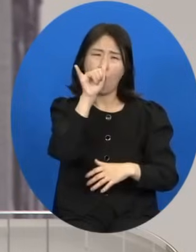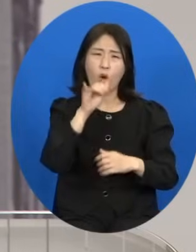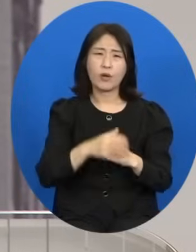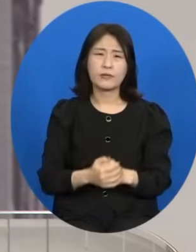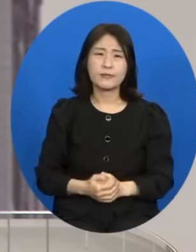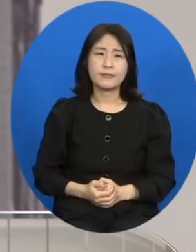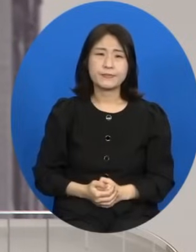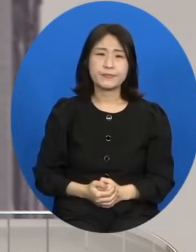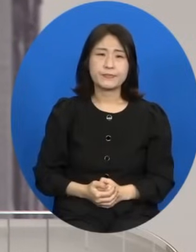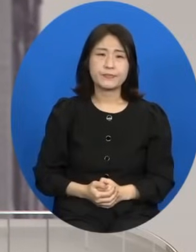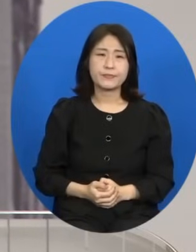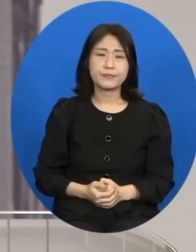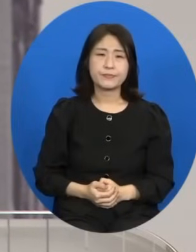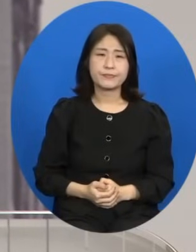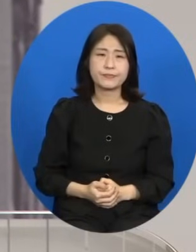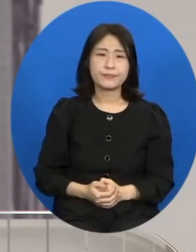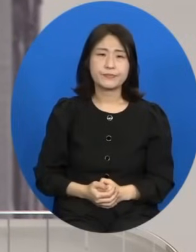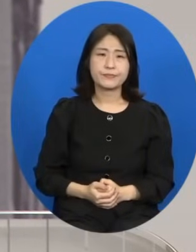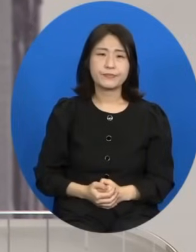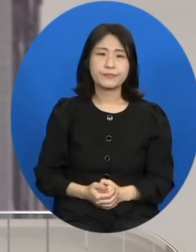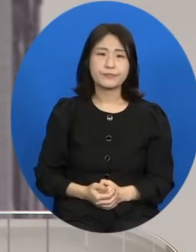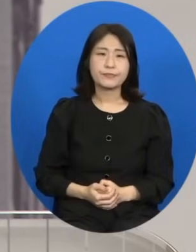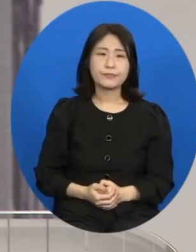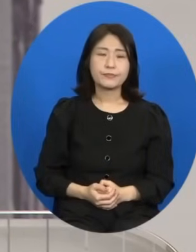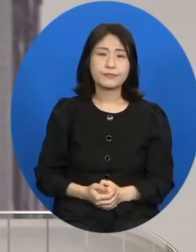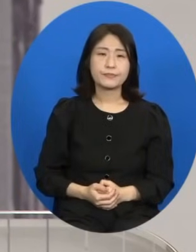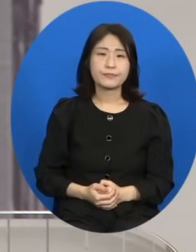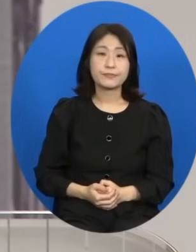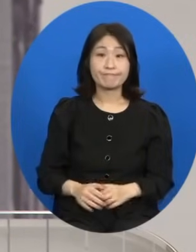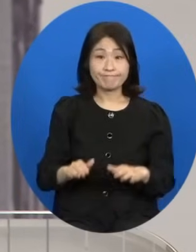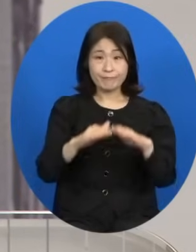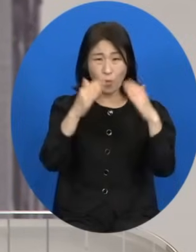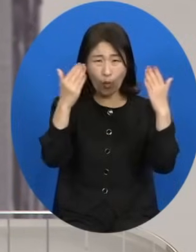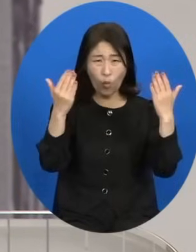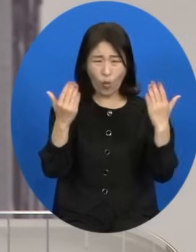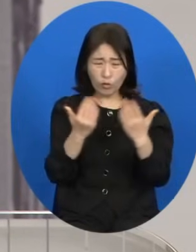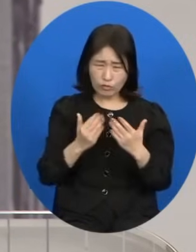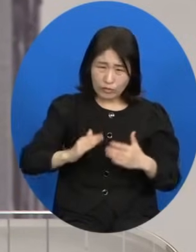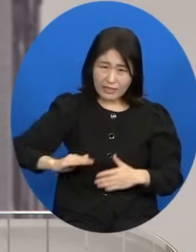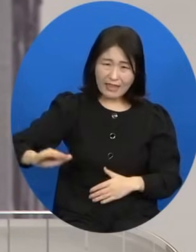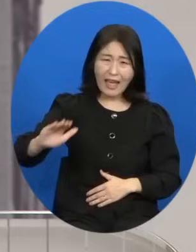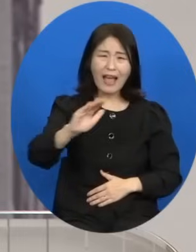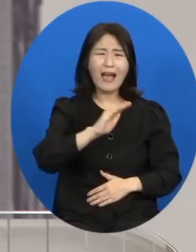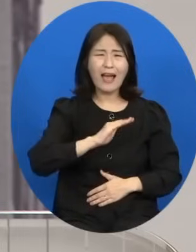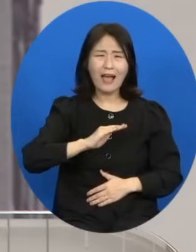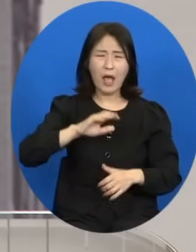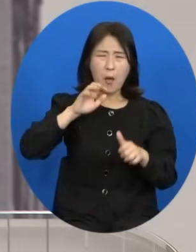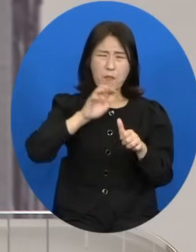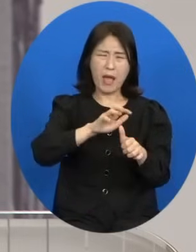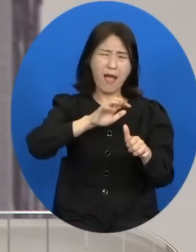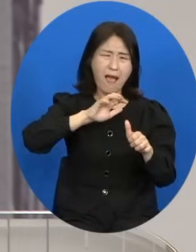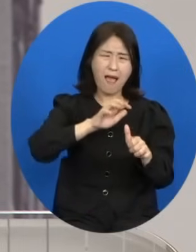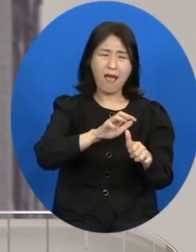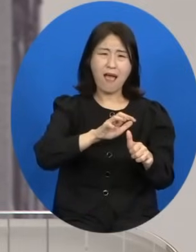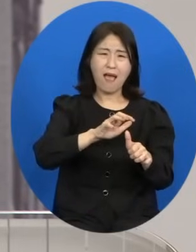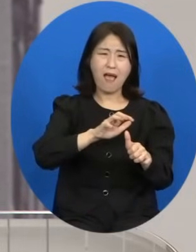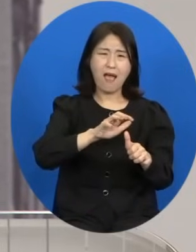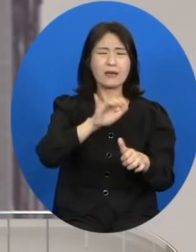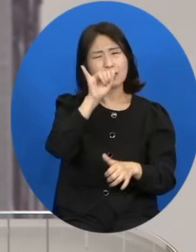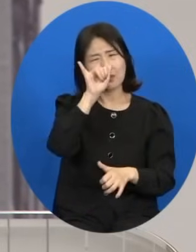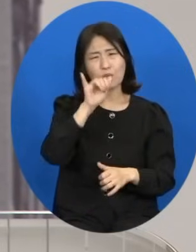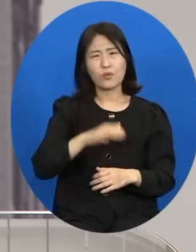어쩌면 했는지도 모릅니다 모두에게 있다는 것입니다 그러니까 여러분 우리의